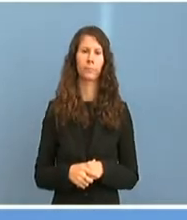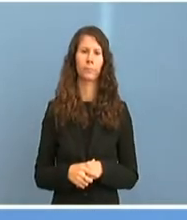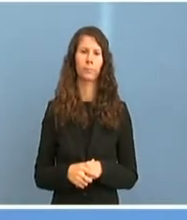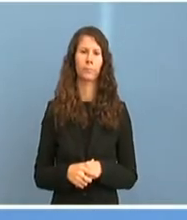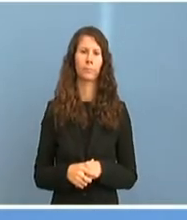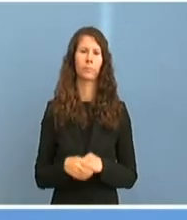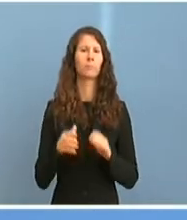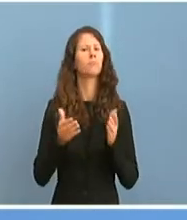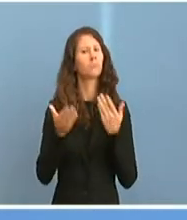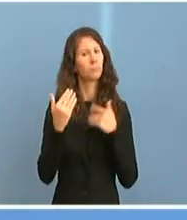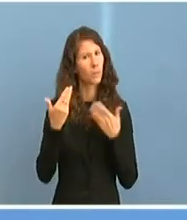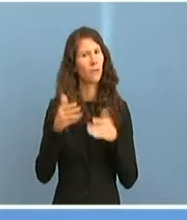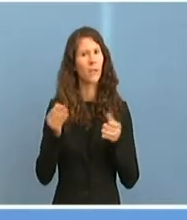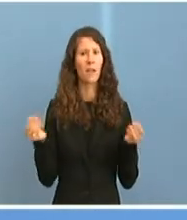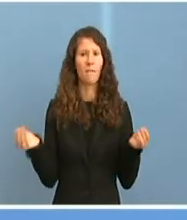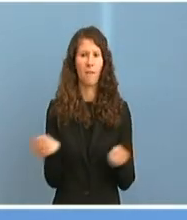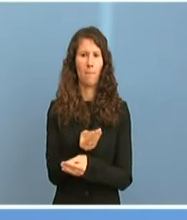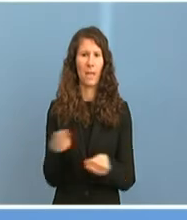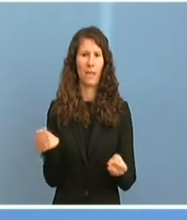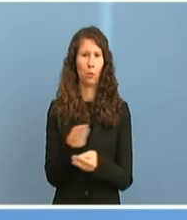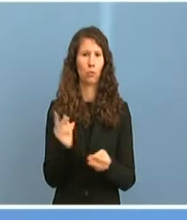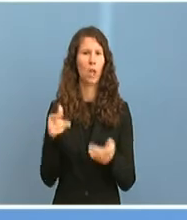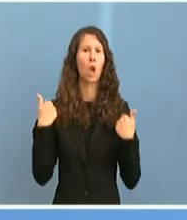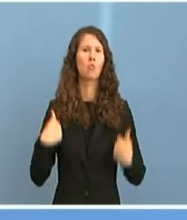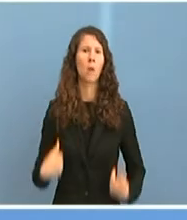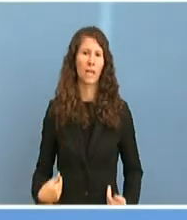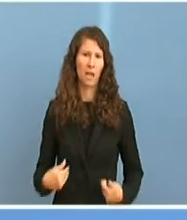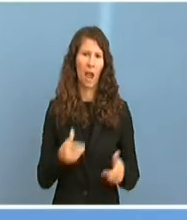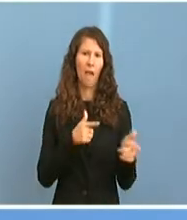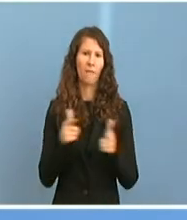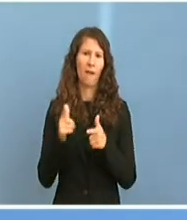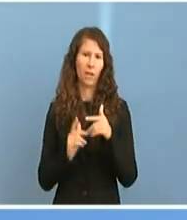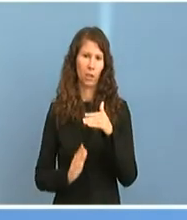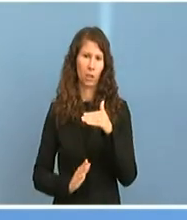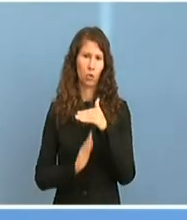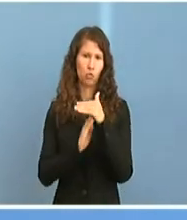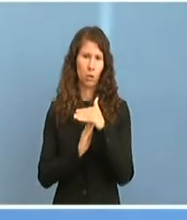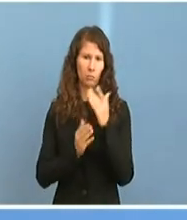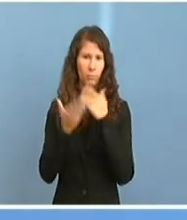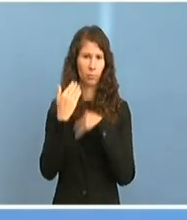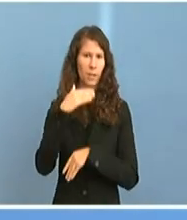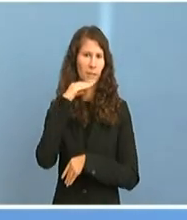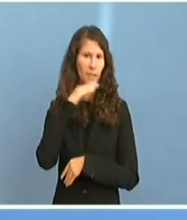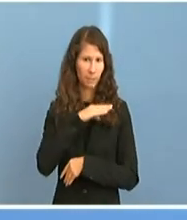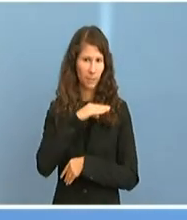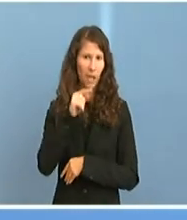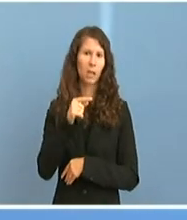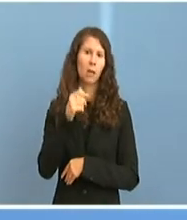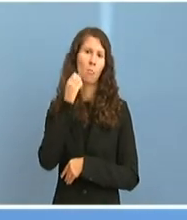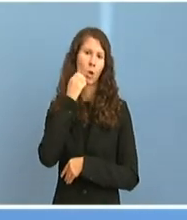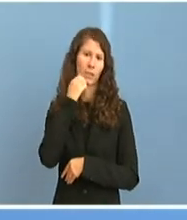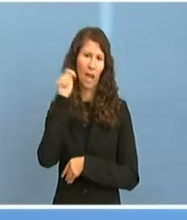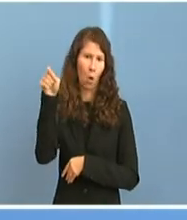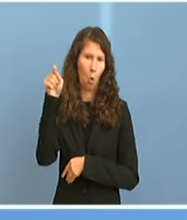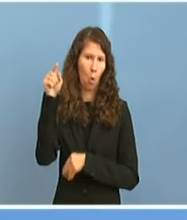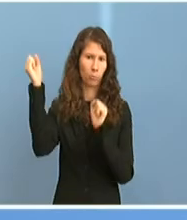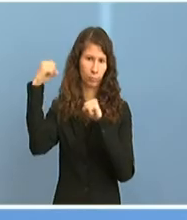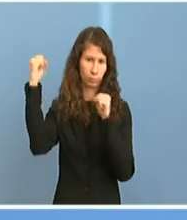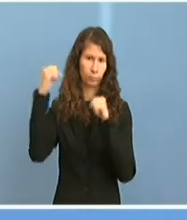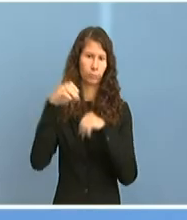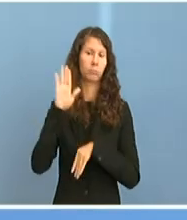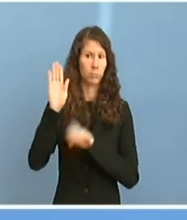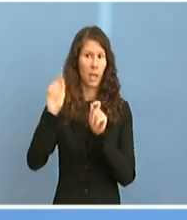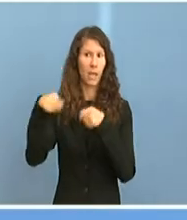es gab die Vermittlung einer humanitären Waffenruhe, die am Samstag in Moskau erfolgt ist und deren Ergebnis wir